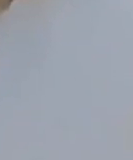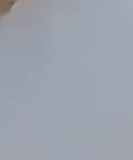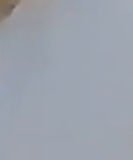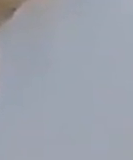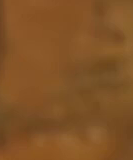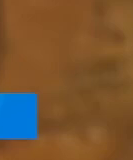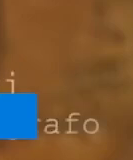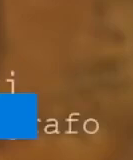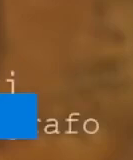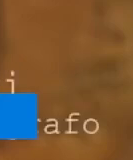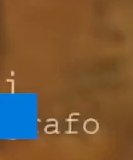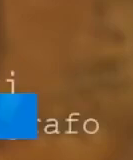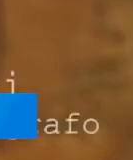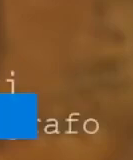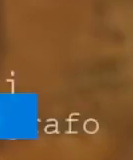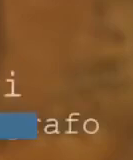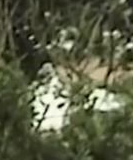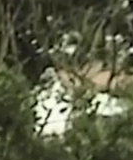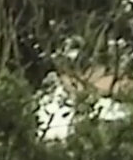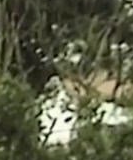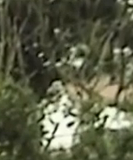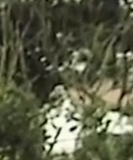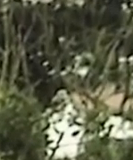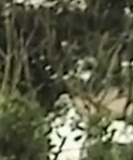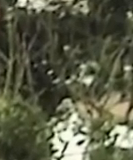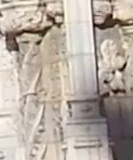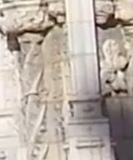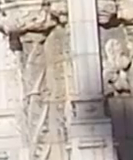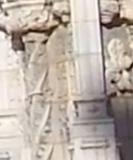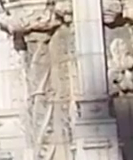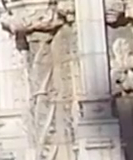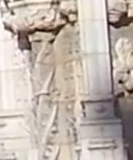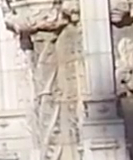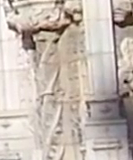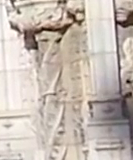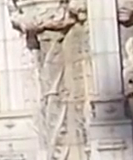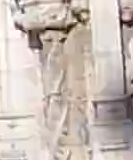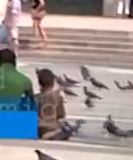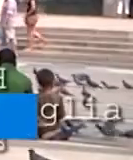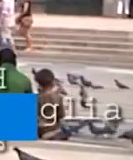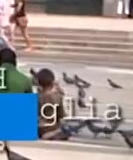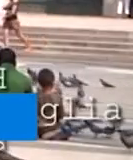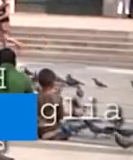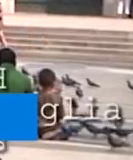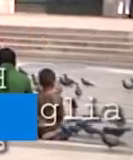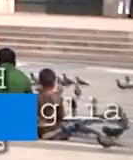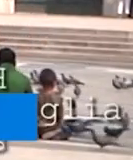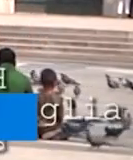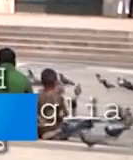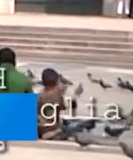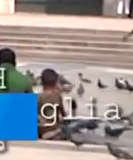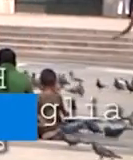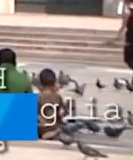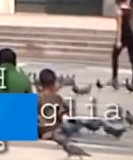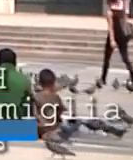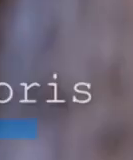Era un ragazzo come tanti altri, è la prima impressione che ho avuto. Non mi era mai capitato di vedere un bambino che partecipava tutti